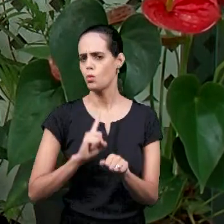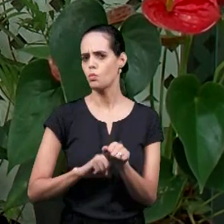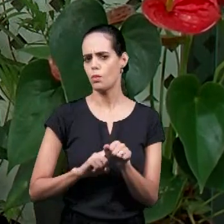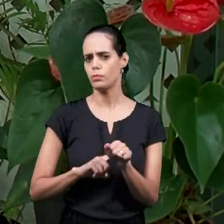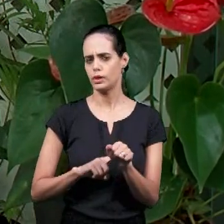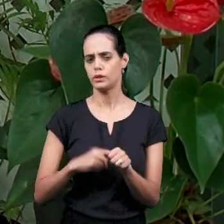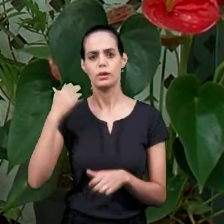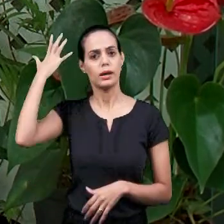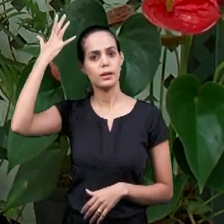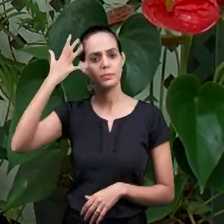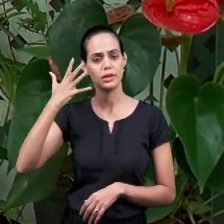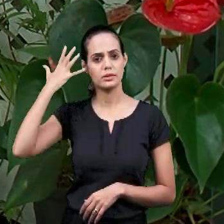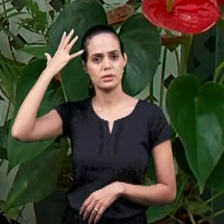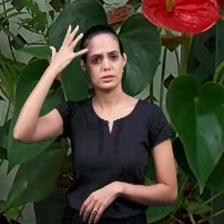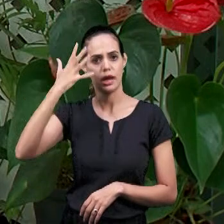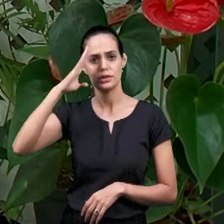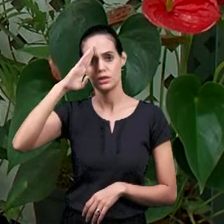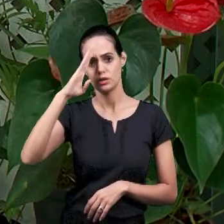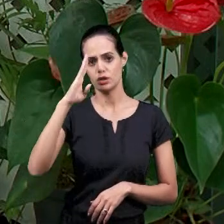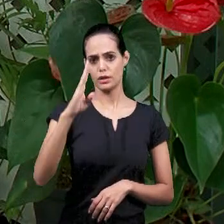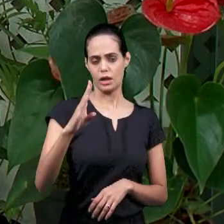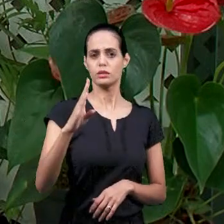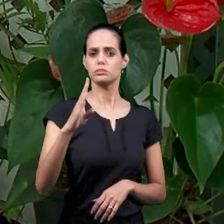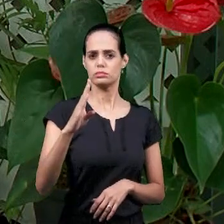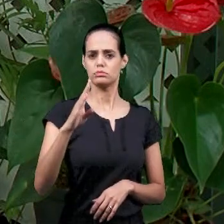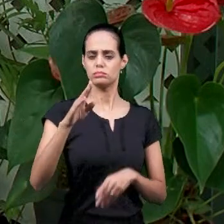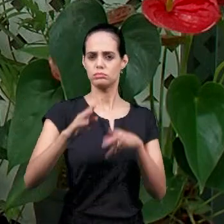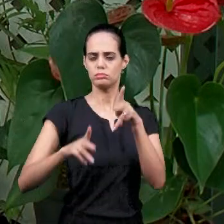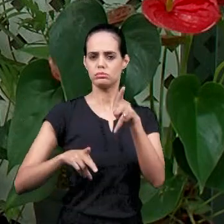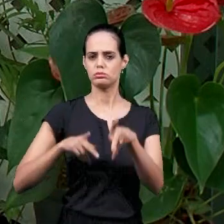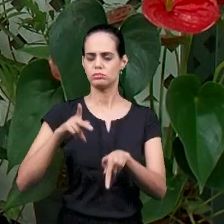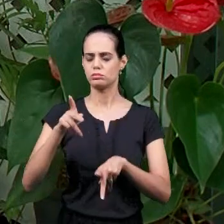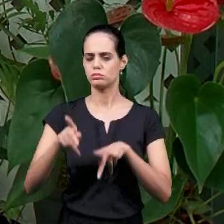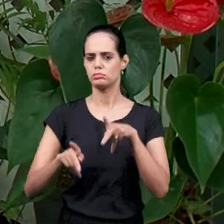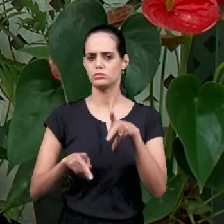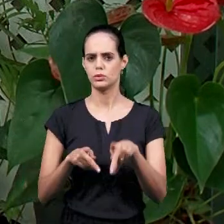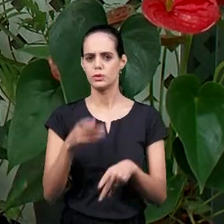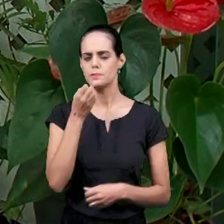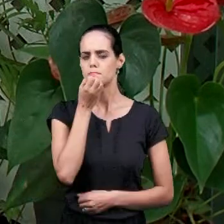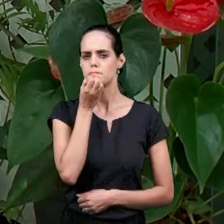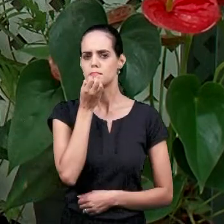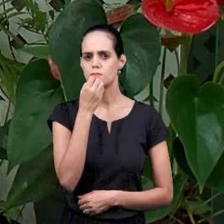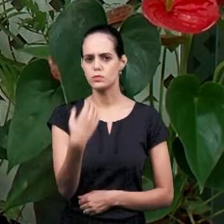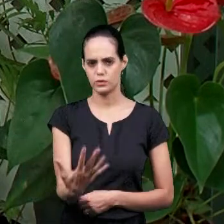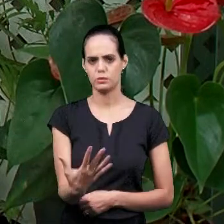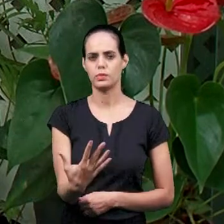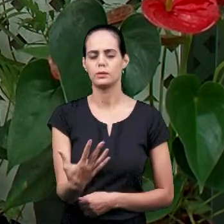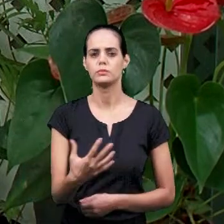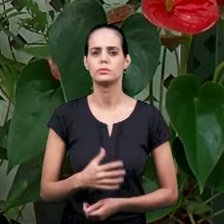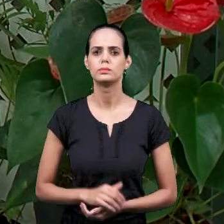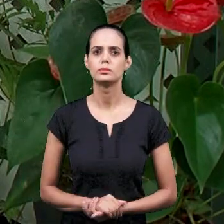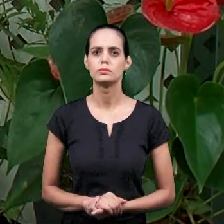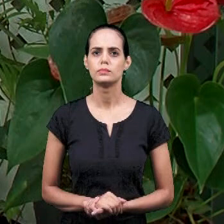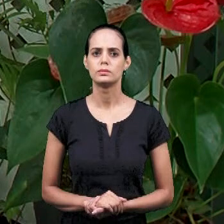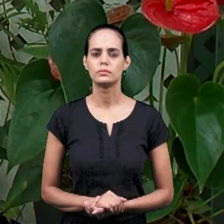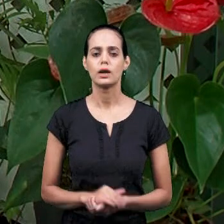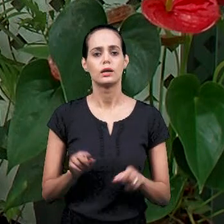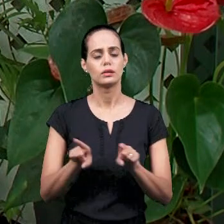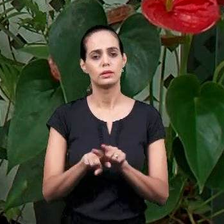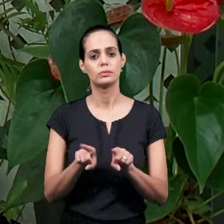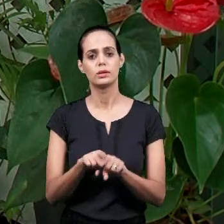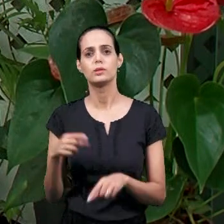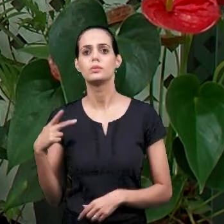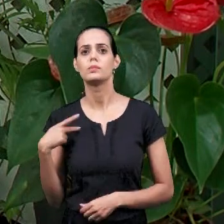dans un moment quelconque, son message direct à notre peuple. Ça, c'est très bon. Aussi, nous avons